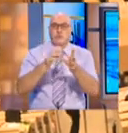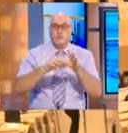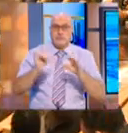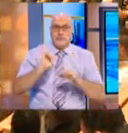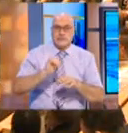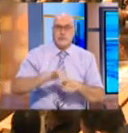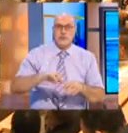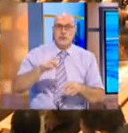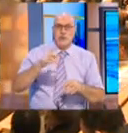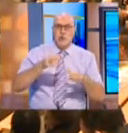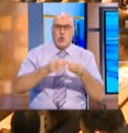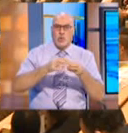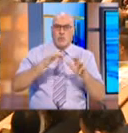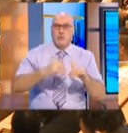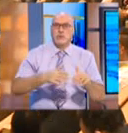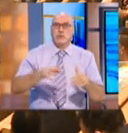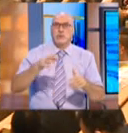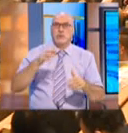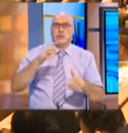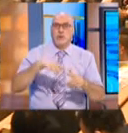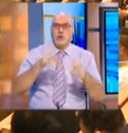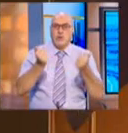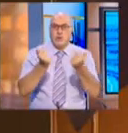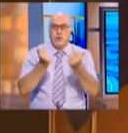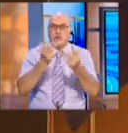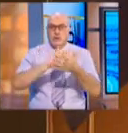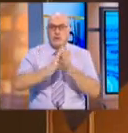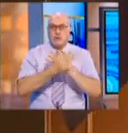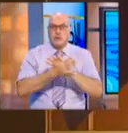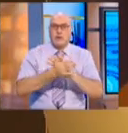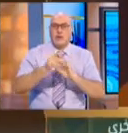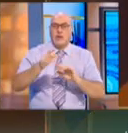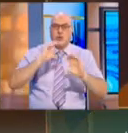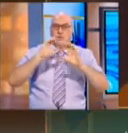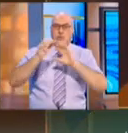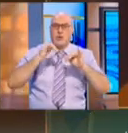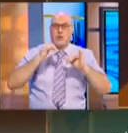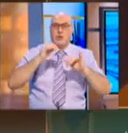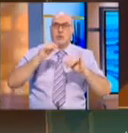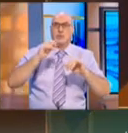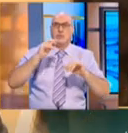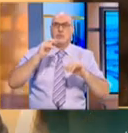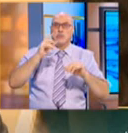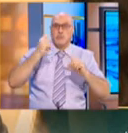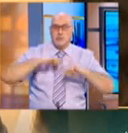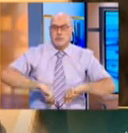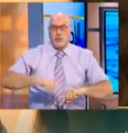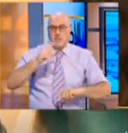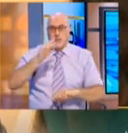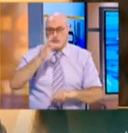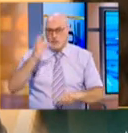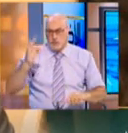التجمع الجزائري للناشطين في الرقميات بالشراكة مع مجمع اتصالات الجزائر ووزارة البريد